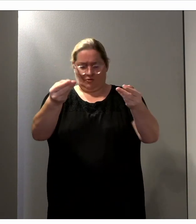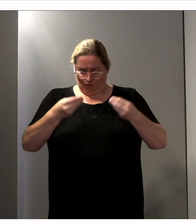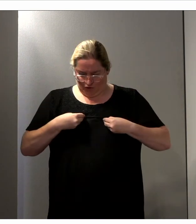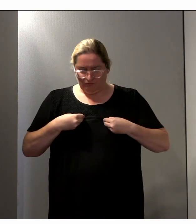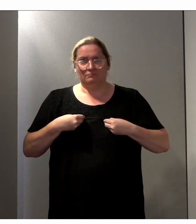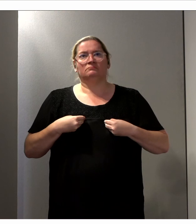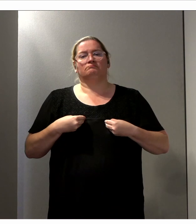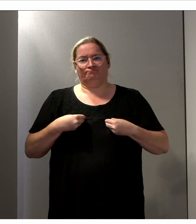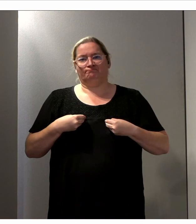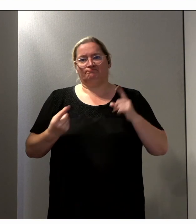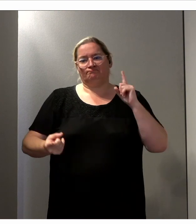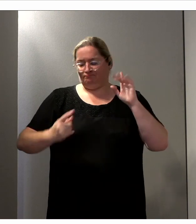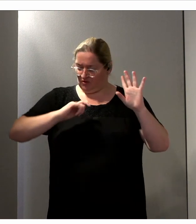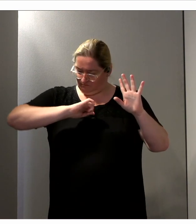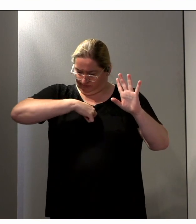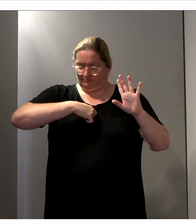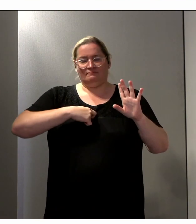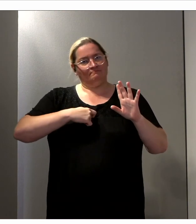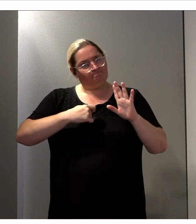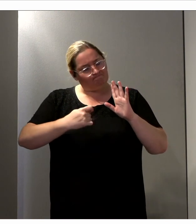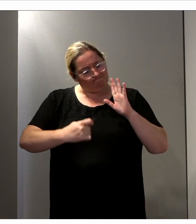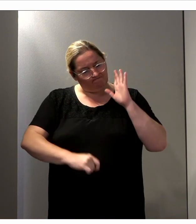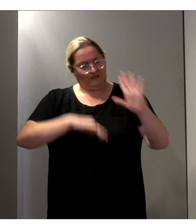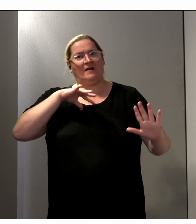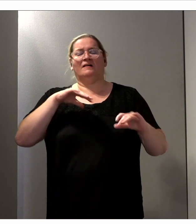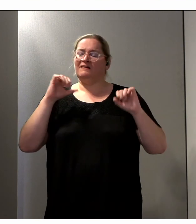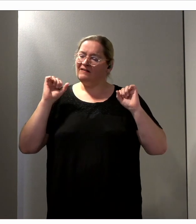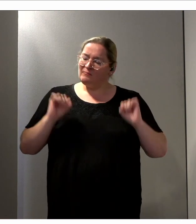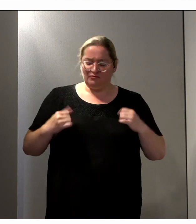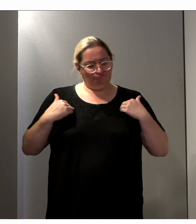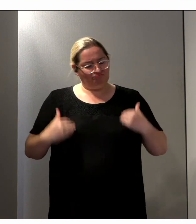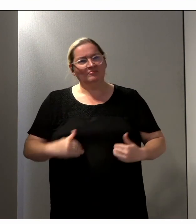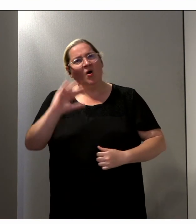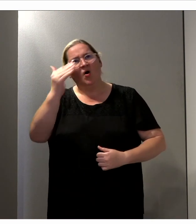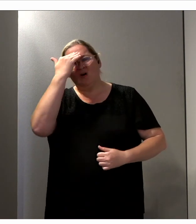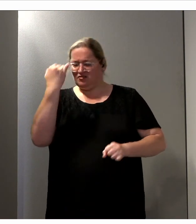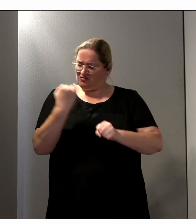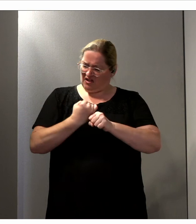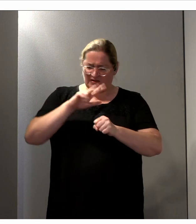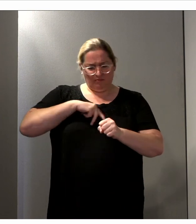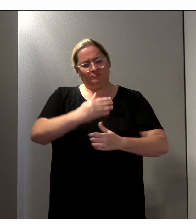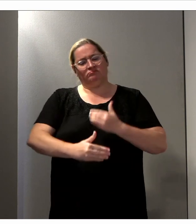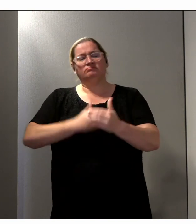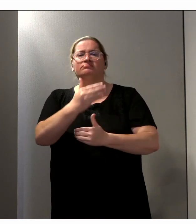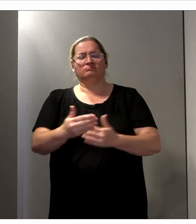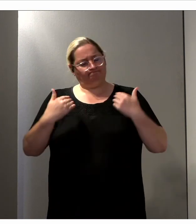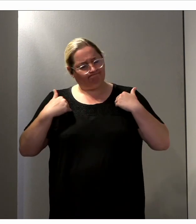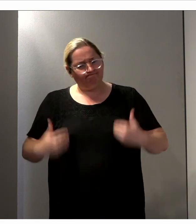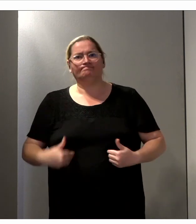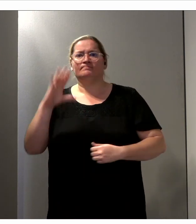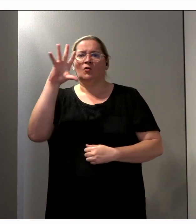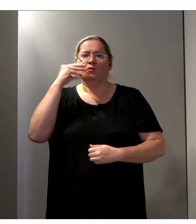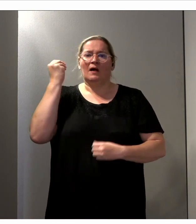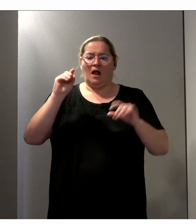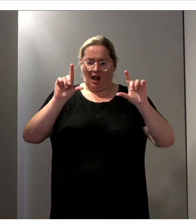mon travail. C'est cette fierté de se voir reconnu dans son humanité.